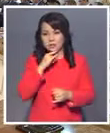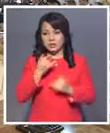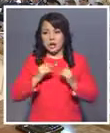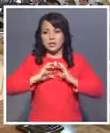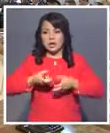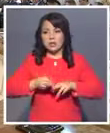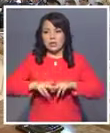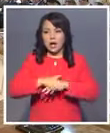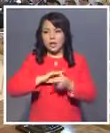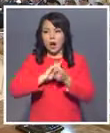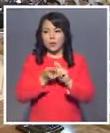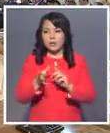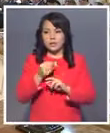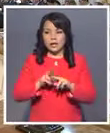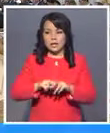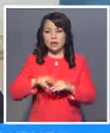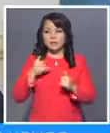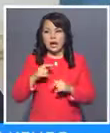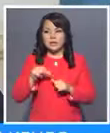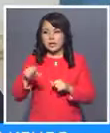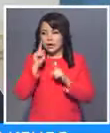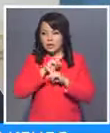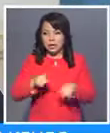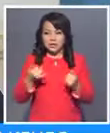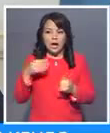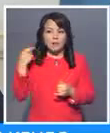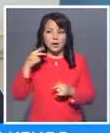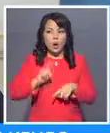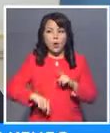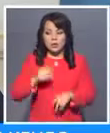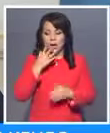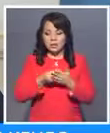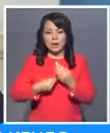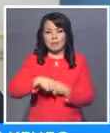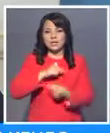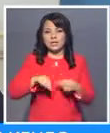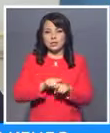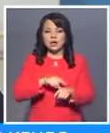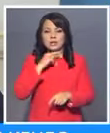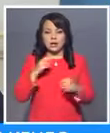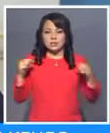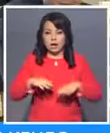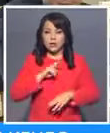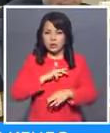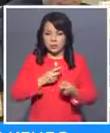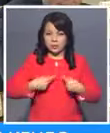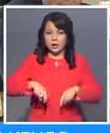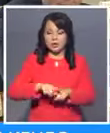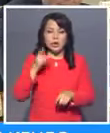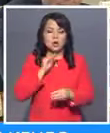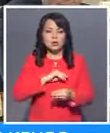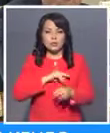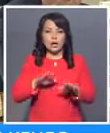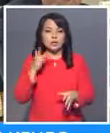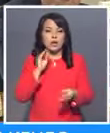мүшесі ретінде мұндай өзгерістерден сырт қала алмайды. Сондықтан президент отандық бизнес өкілдеріне жұмыла жұмыс істеуді, жұмыс орындарын сақтауды